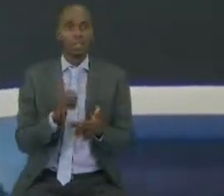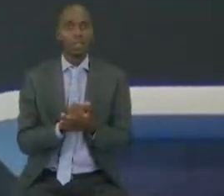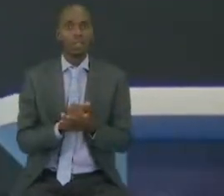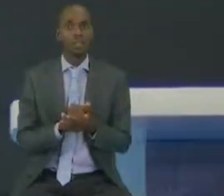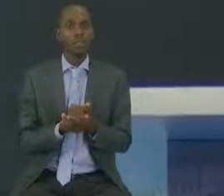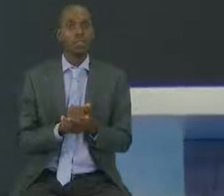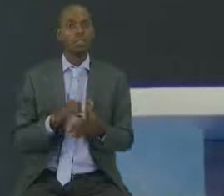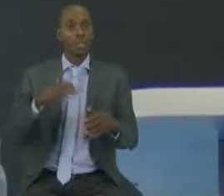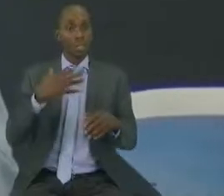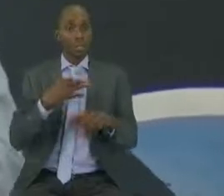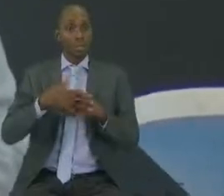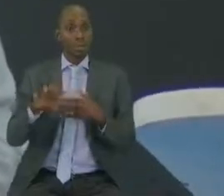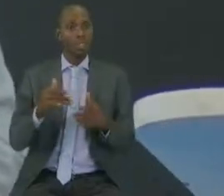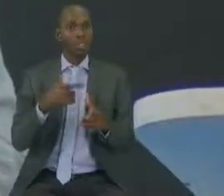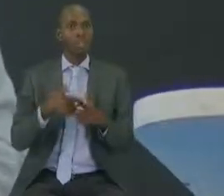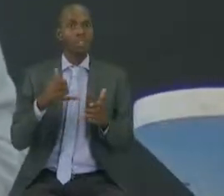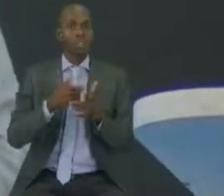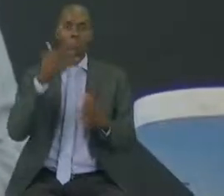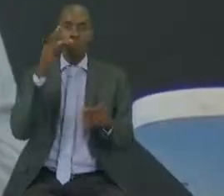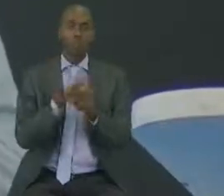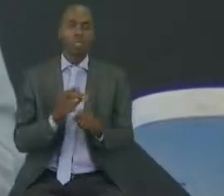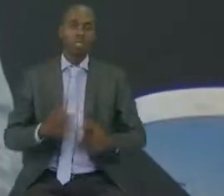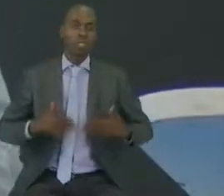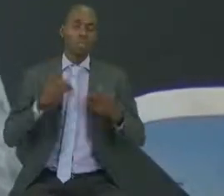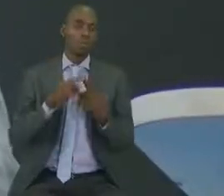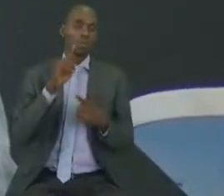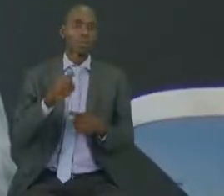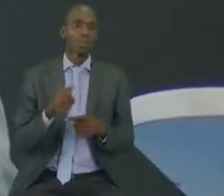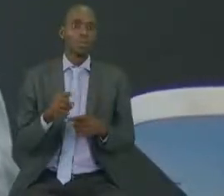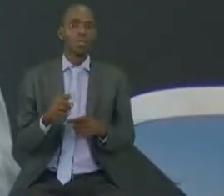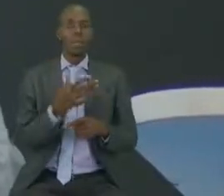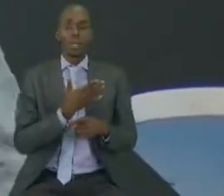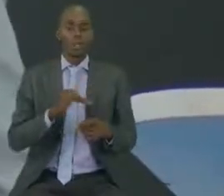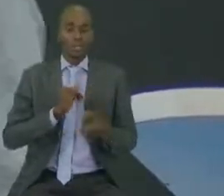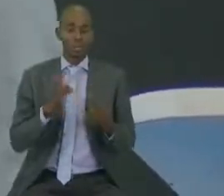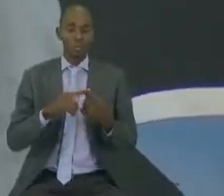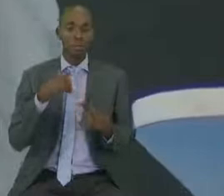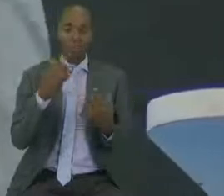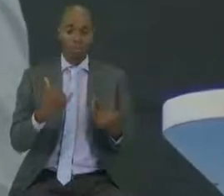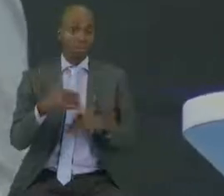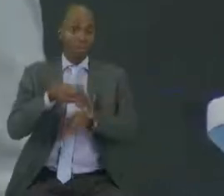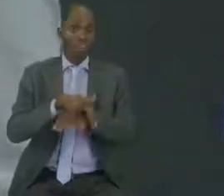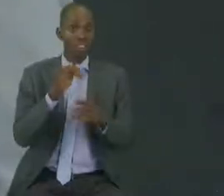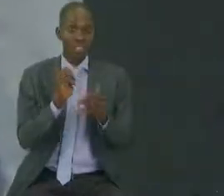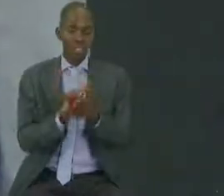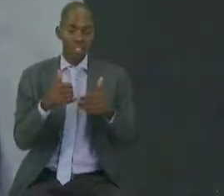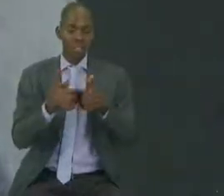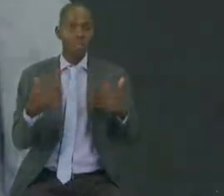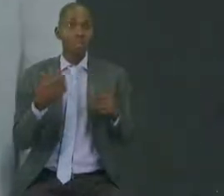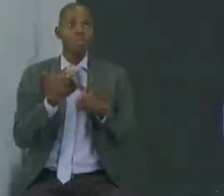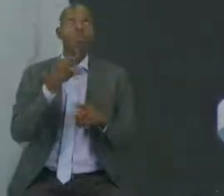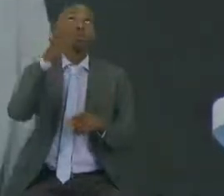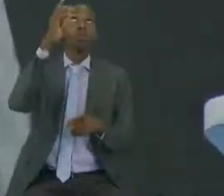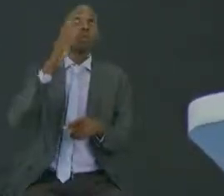mort. Il promet la vie à chacun. Et ce soir, je viens te dire que cette séparation